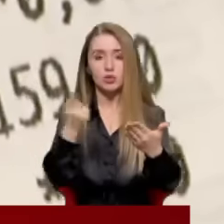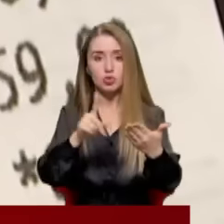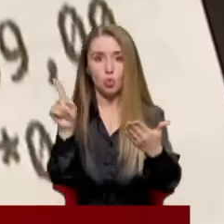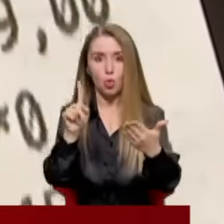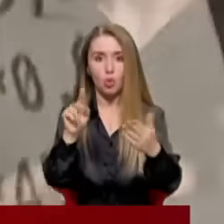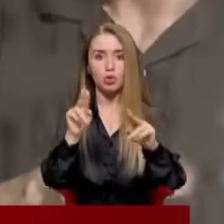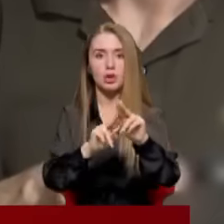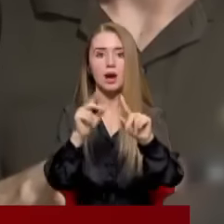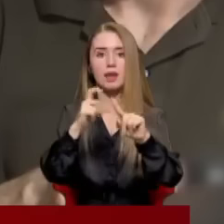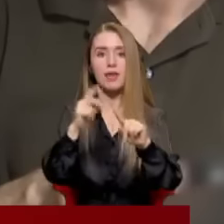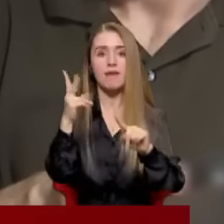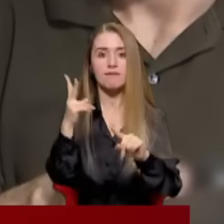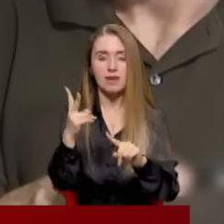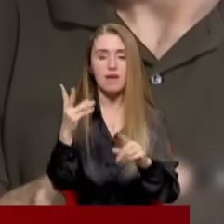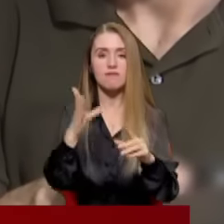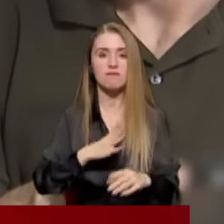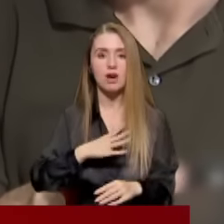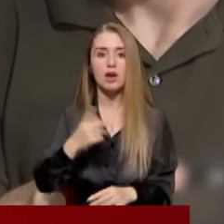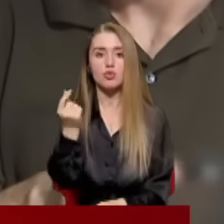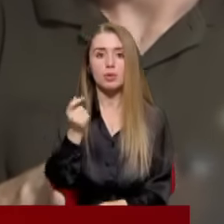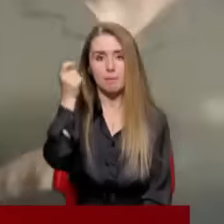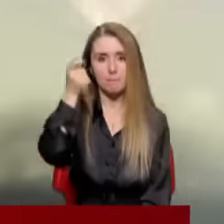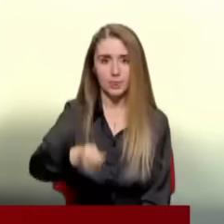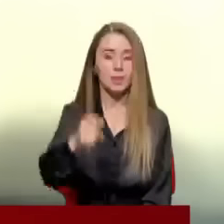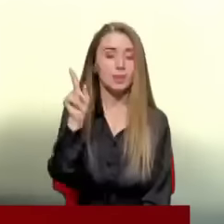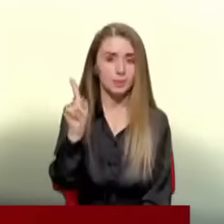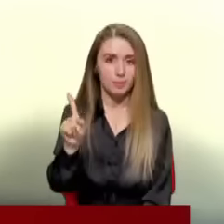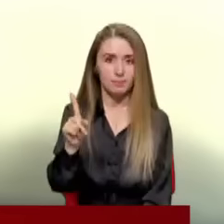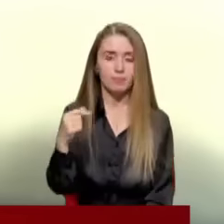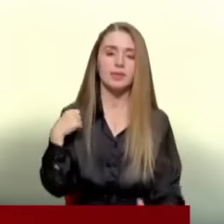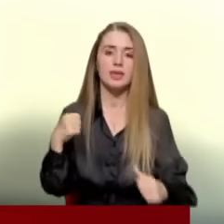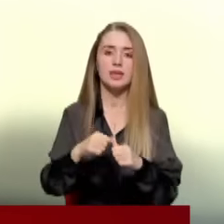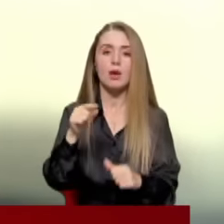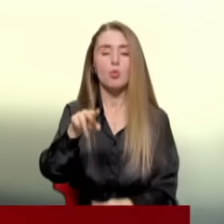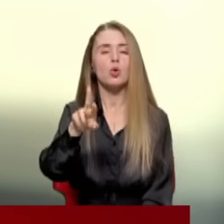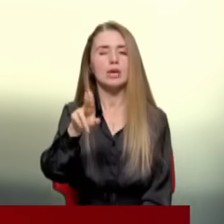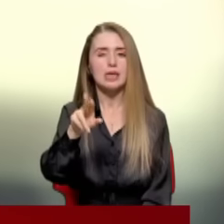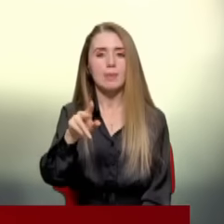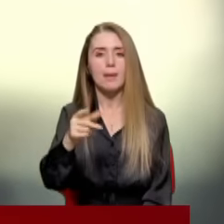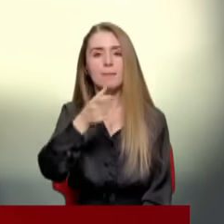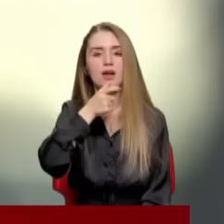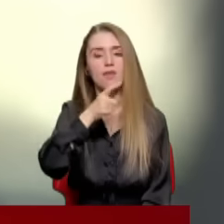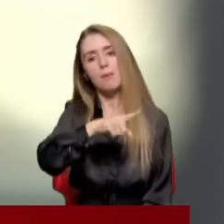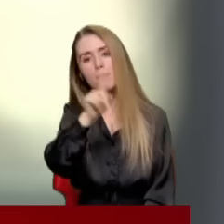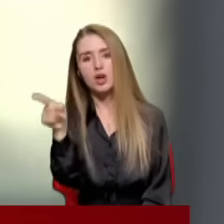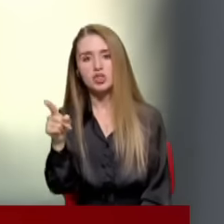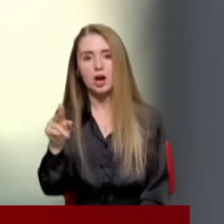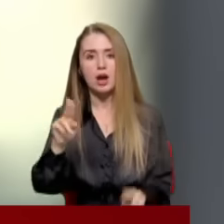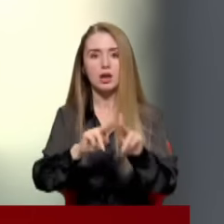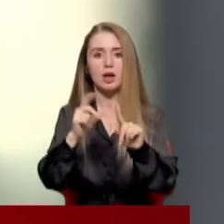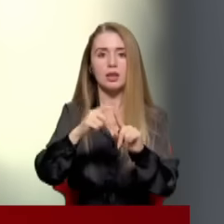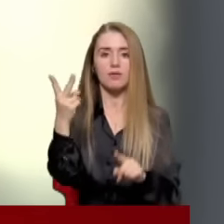%10 KDV kesilmiş ve ücretimi de ödedim. Ama yine buna benzer bir kafede KDV %1